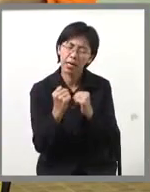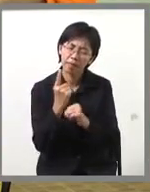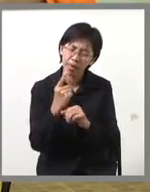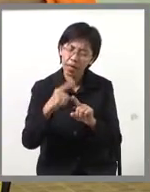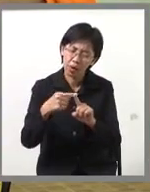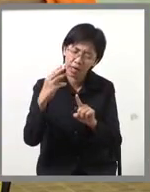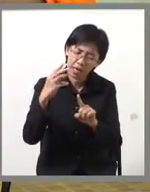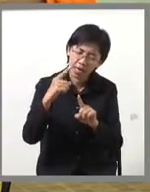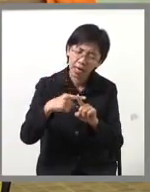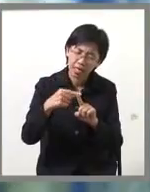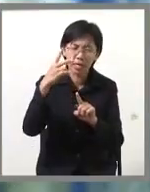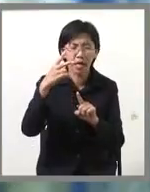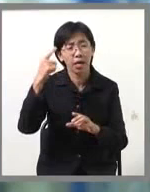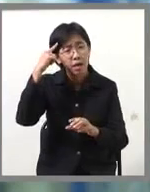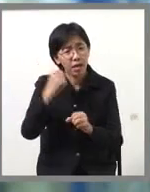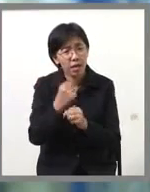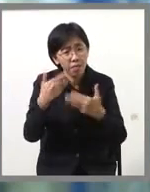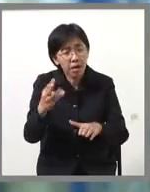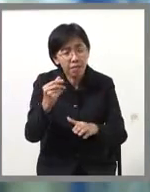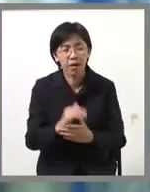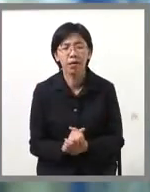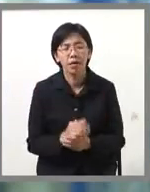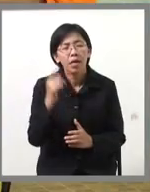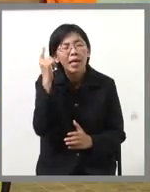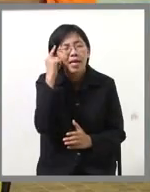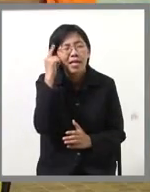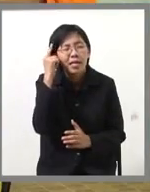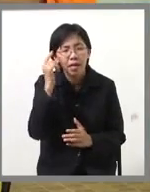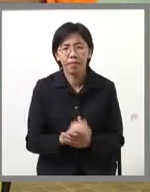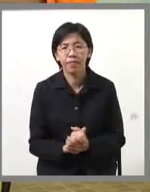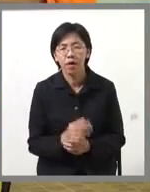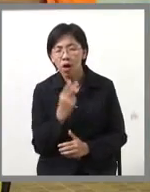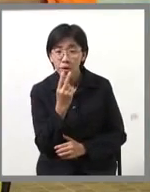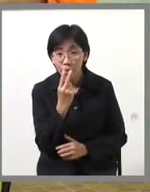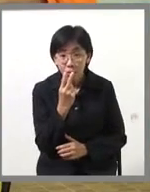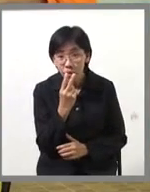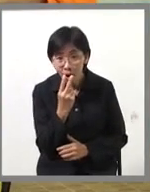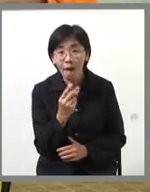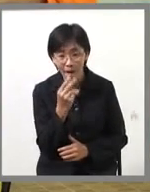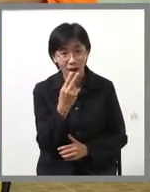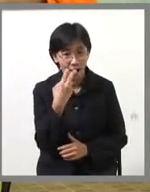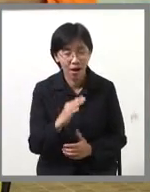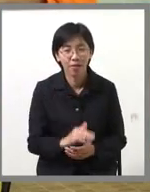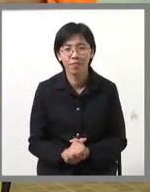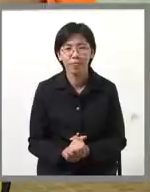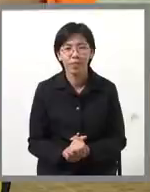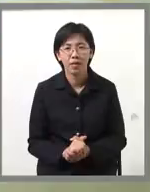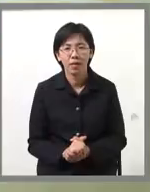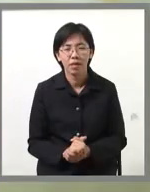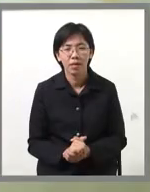าๆปีก็6 7เดือนมาเนี่ย แล้วคาดว่าจะแล้วเสร็จ เมื่อไหร่ก็กล่าวว่าปัจจุบันนี้เท่าที่ให้ดูเมื่อกี้